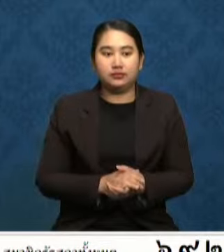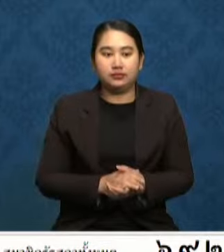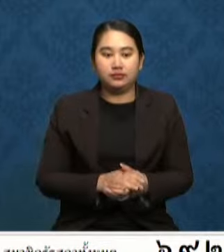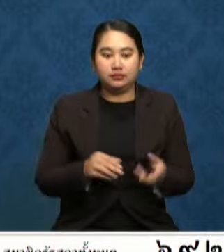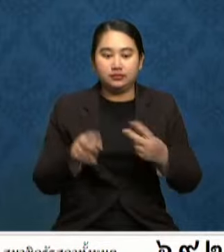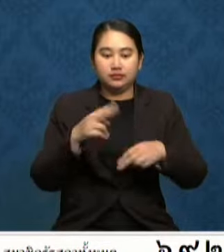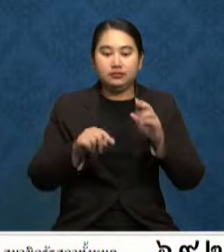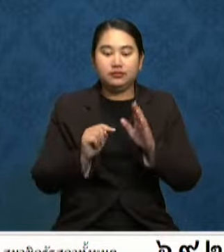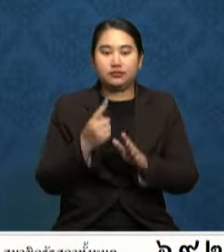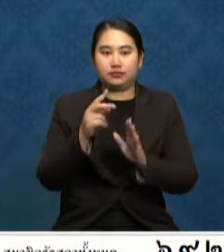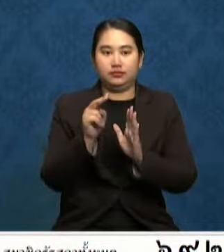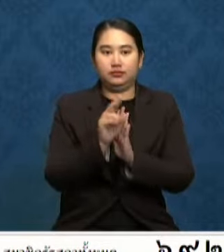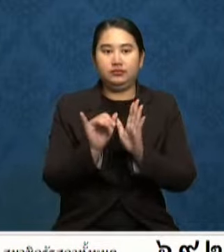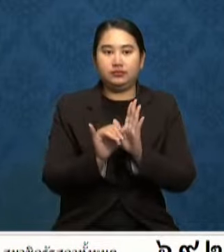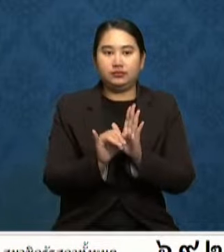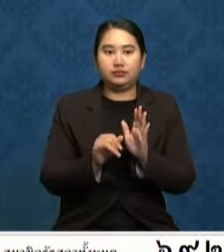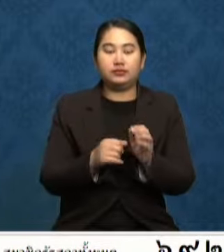ี่มาของ cups